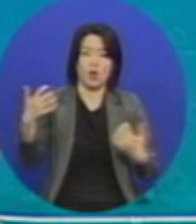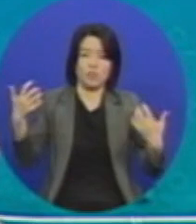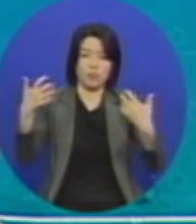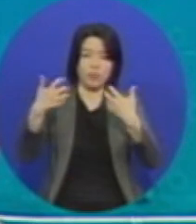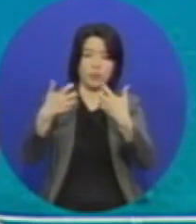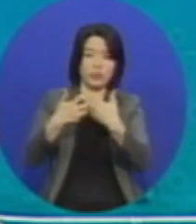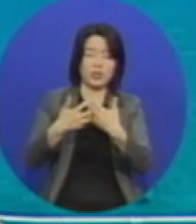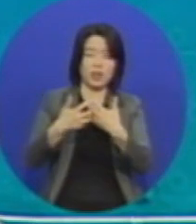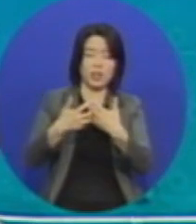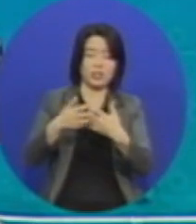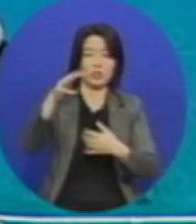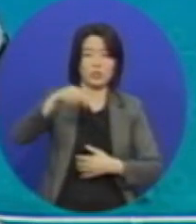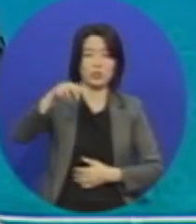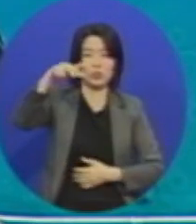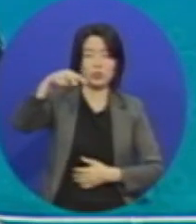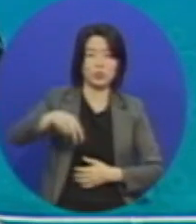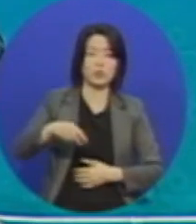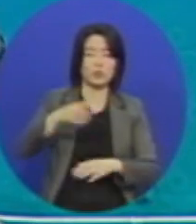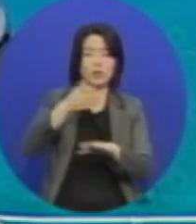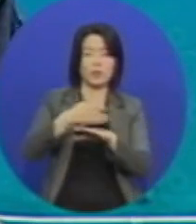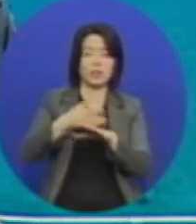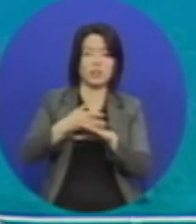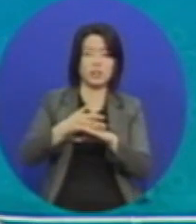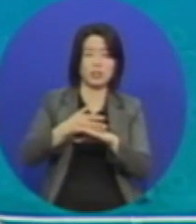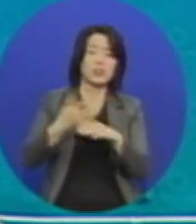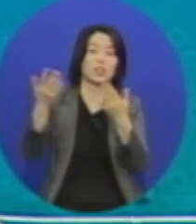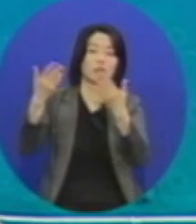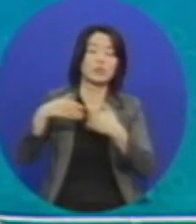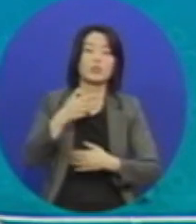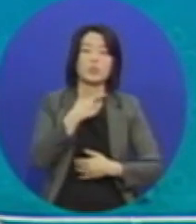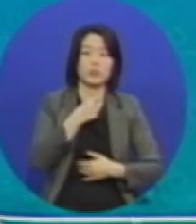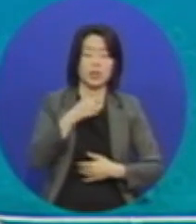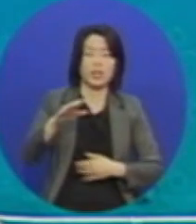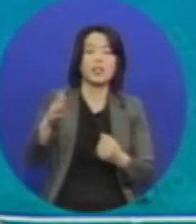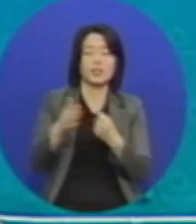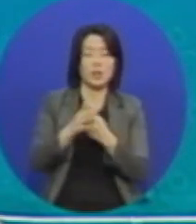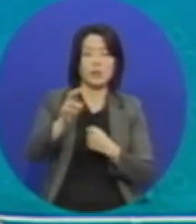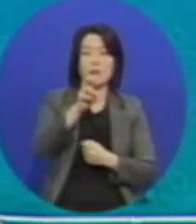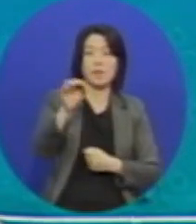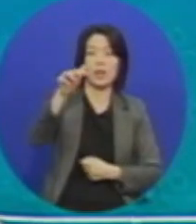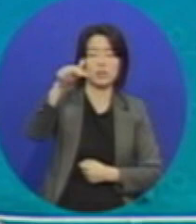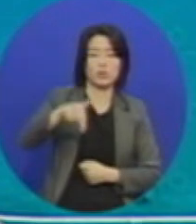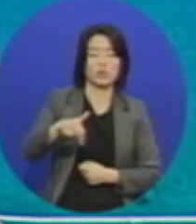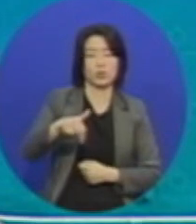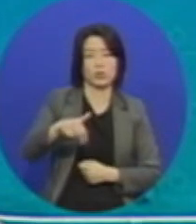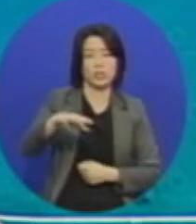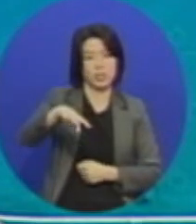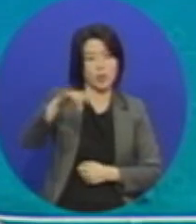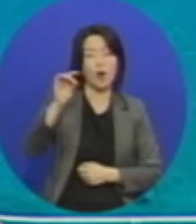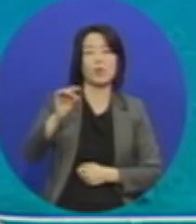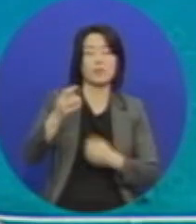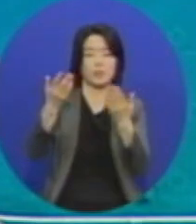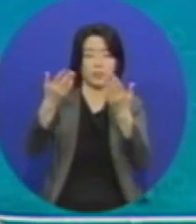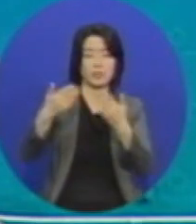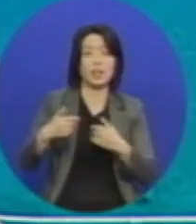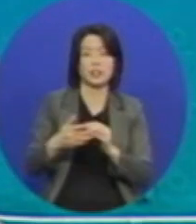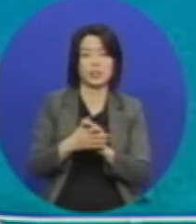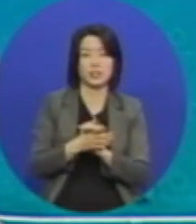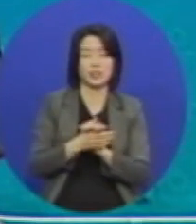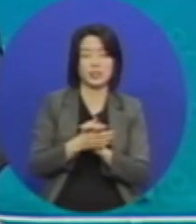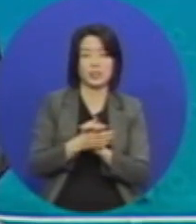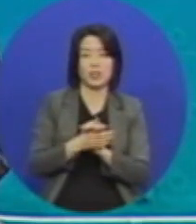거에요 그래서 첫 것은 하나님께 반드시 바치라고 하는 겁니다 그것은 복을 받을 만한